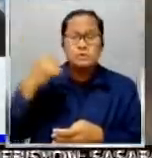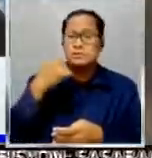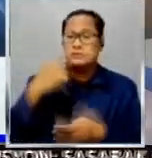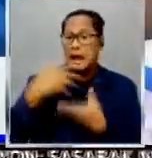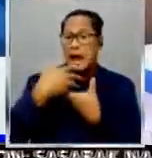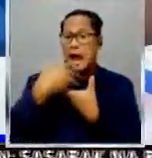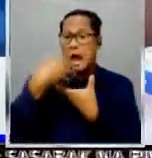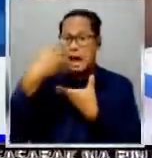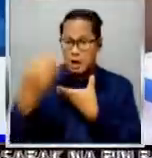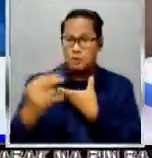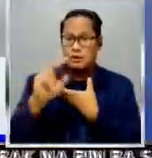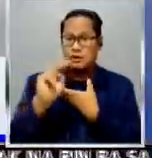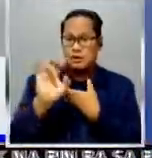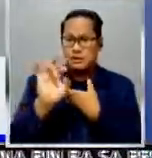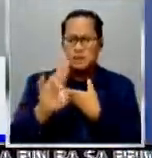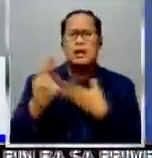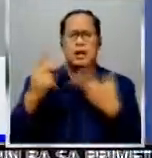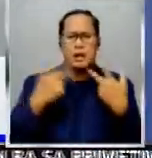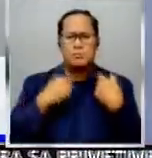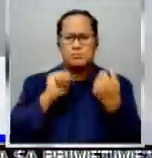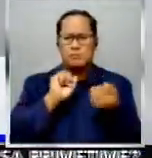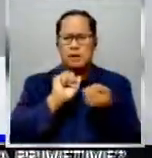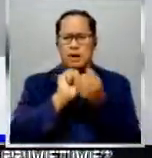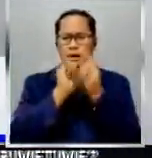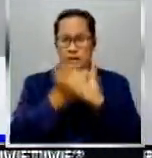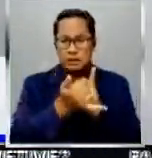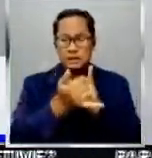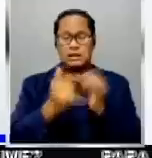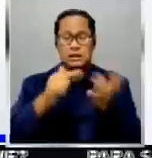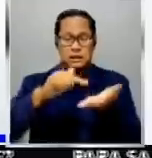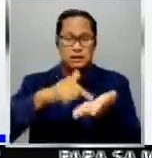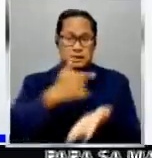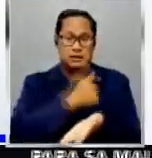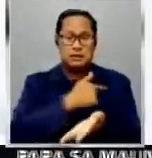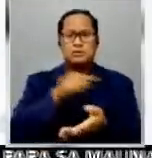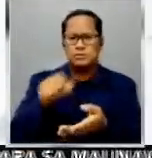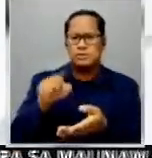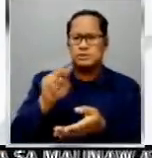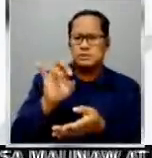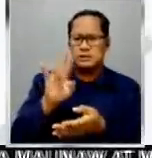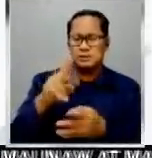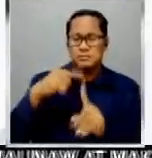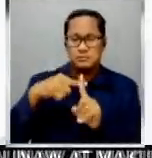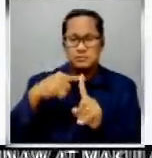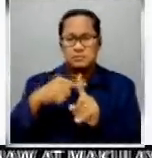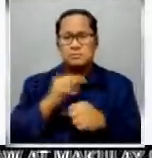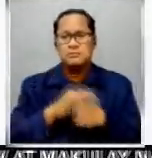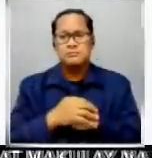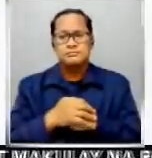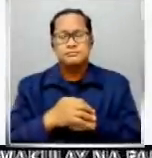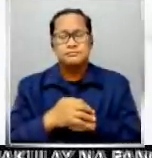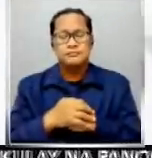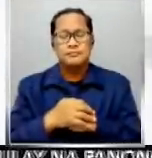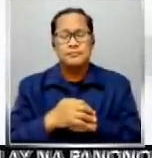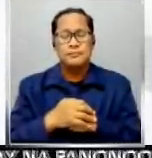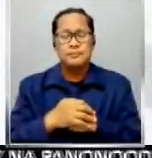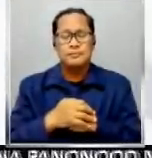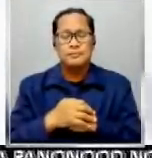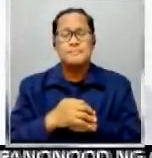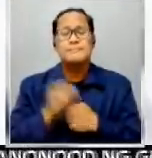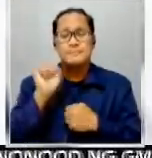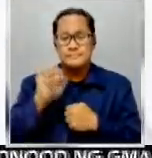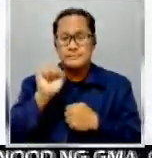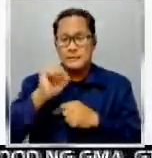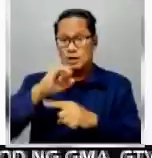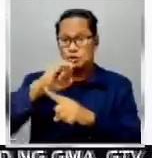ia-adjust nila ang planong itutok ang mga bakuna sa NCR Plus. Well, yes, because this June we are expecting